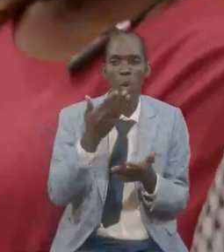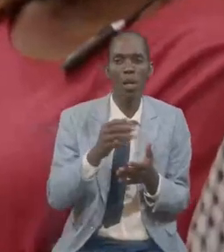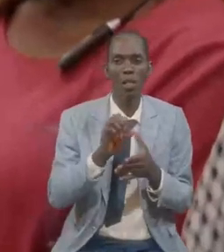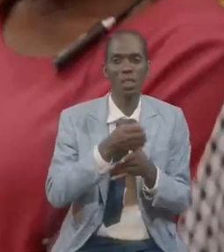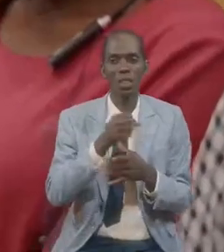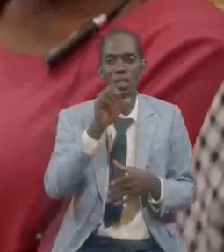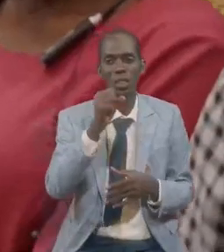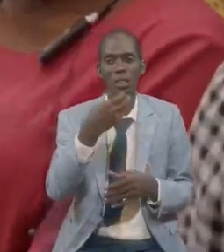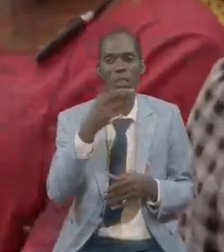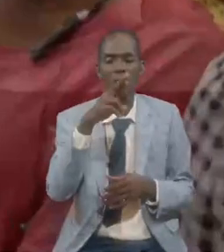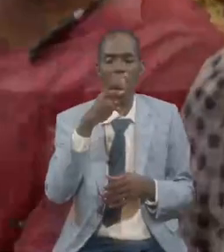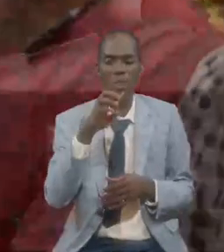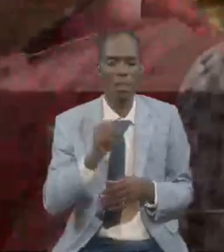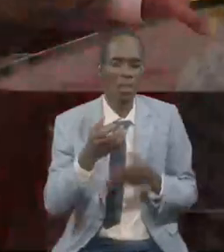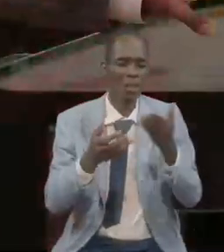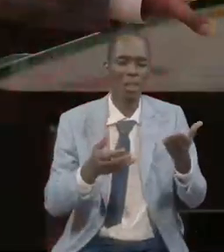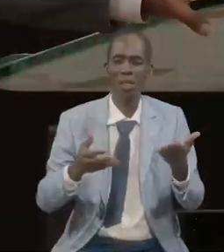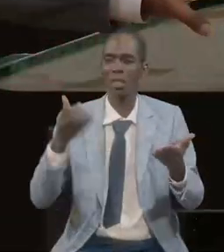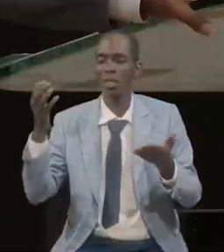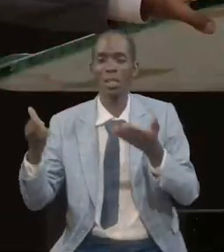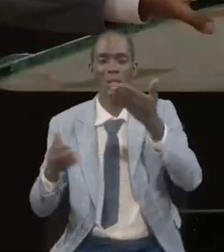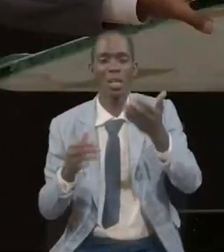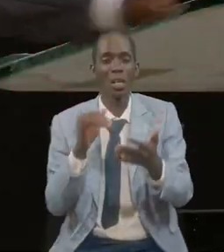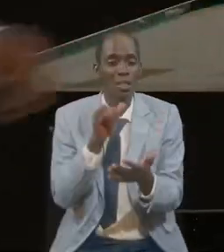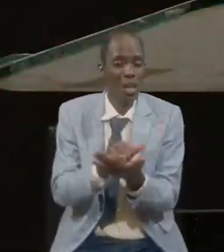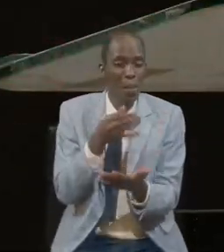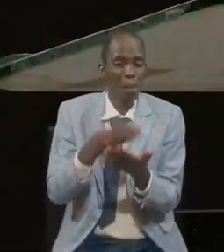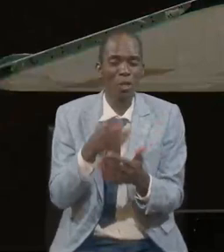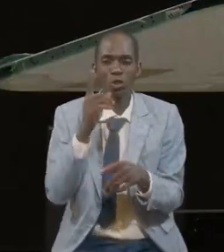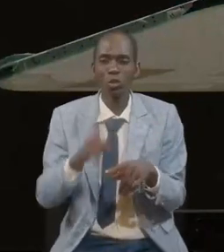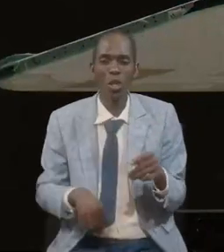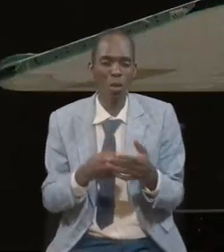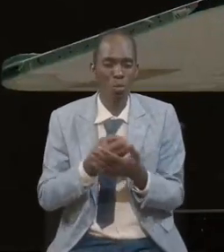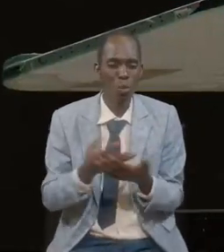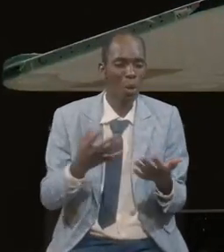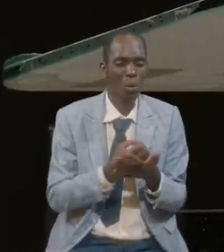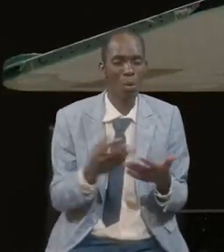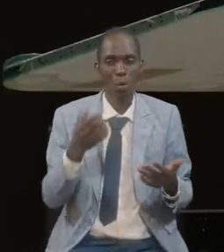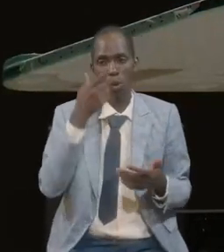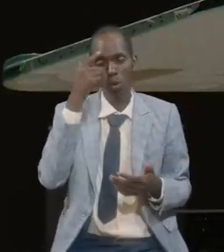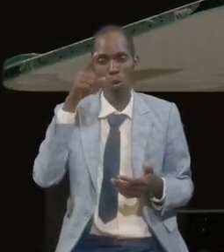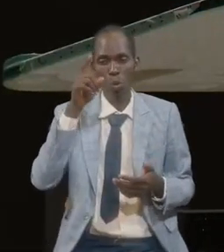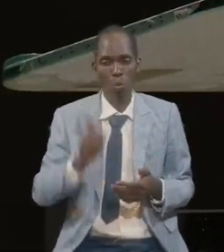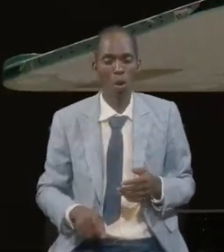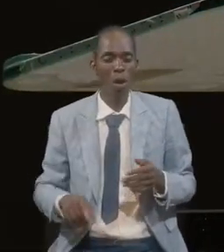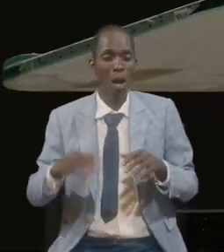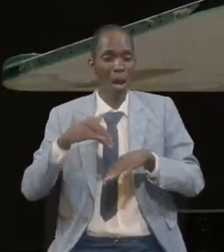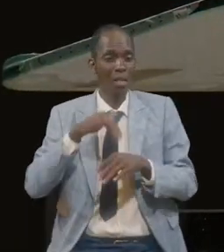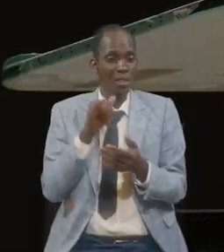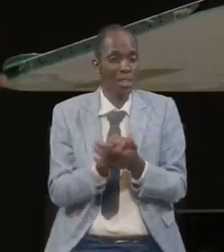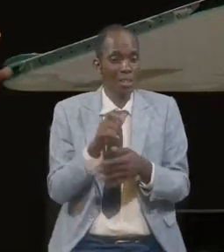n'es pas allé aussi à l'enlèvement, même l'argent là, tu ne peux pas le dépenser librement parce que tu dois avoir la marque de